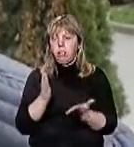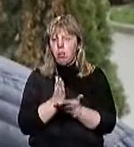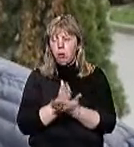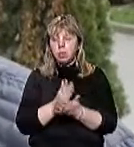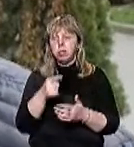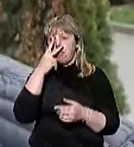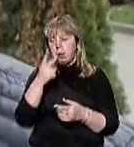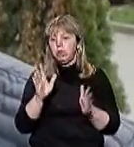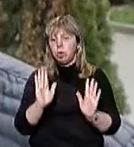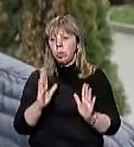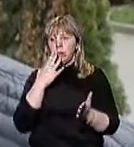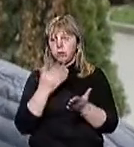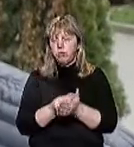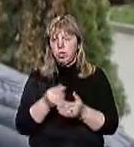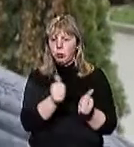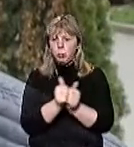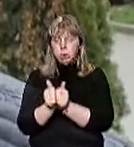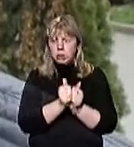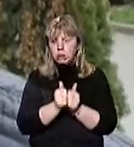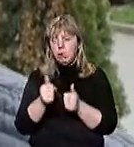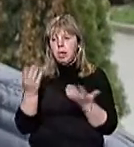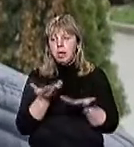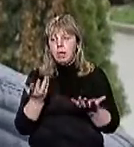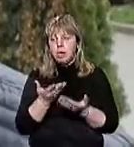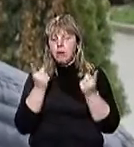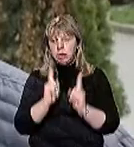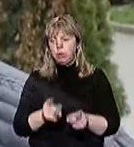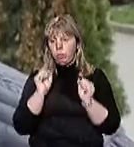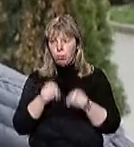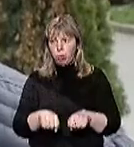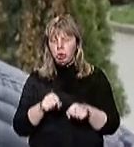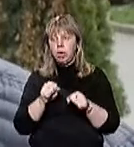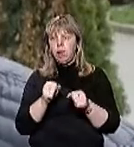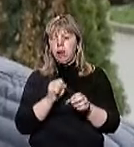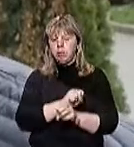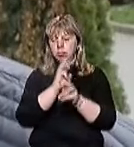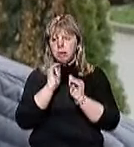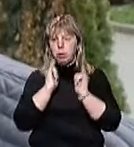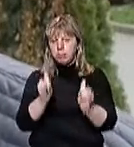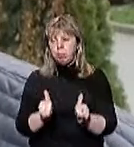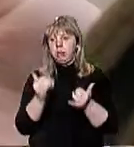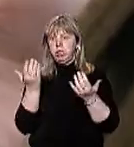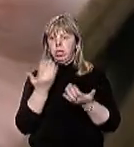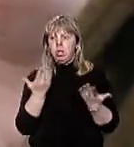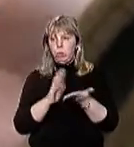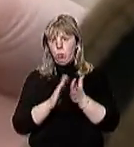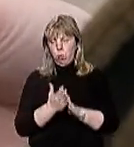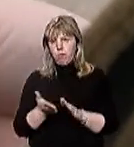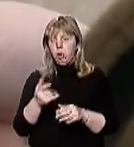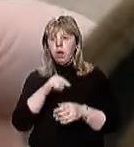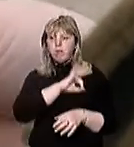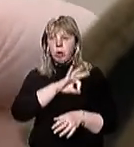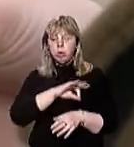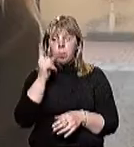тільки тих своїх neighbors, да, сусідів, яких дійсно може забезпечити чимось, якоюсь допомогою.